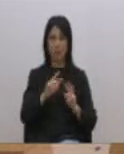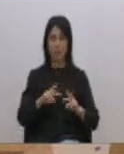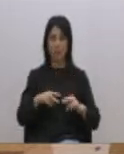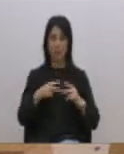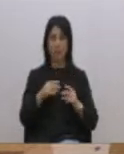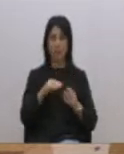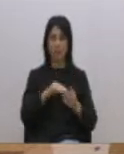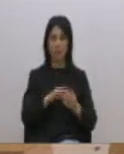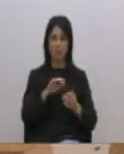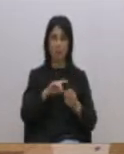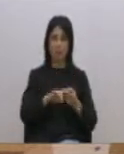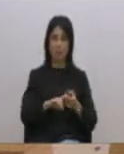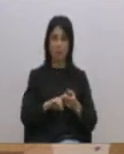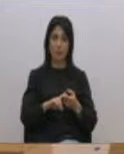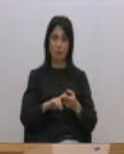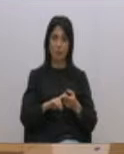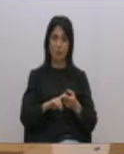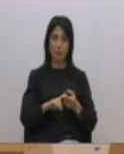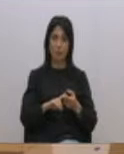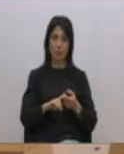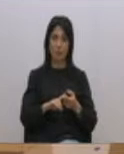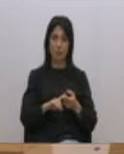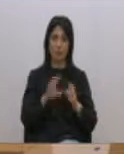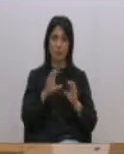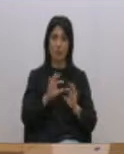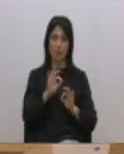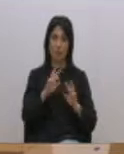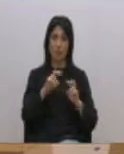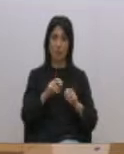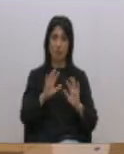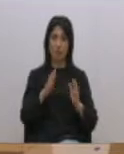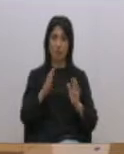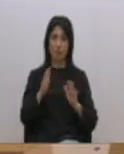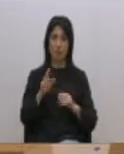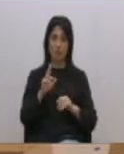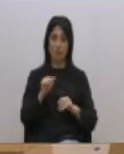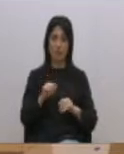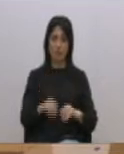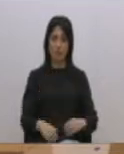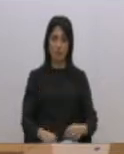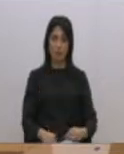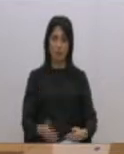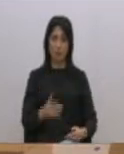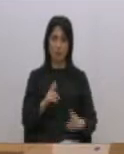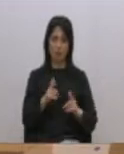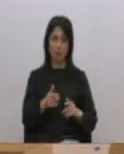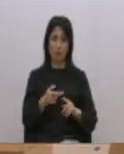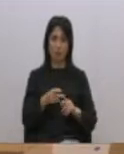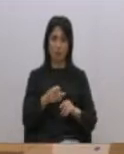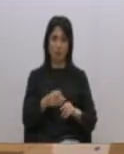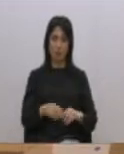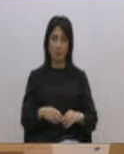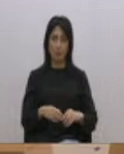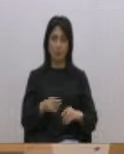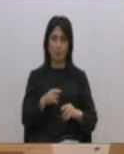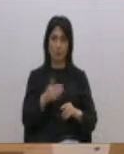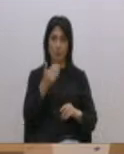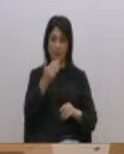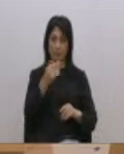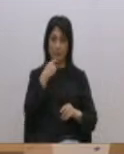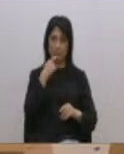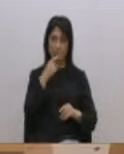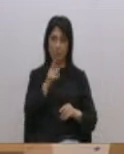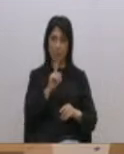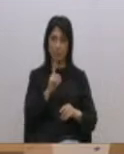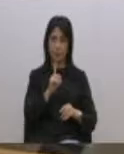ცვლილებების შეტანის შესახებ კანონის პროექტის განხილვის შემთხვევებისა. თუ დაეთანხმებით ასეთი ანუ ეს თქვენ გულისხმობთ